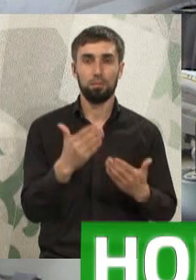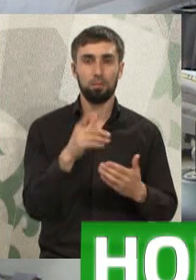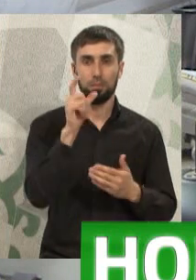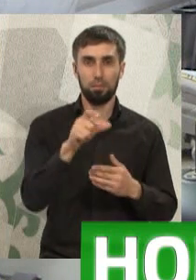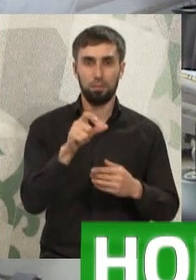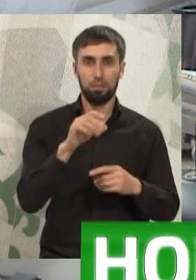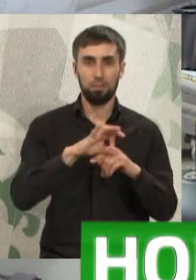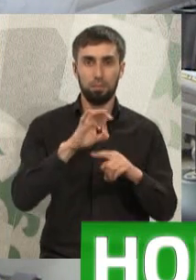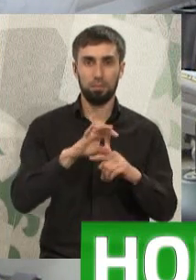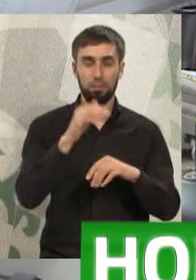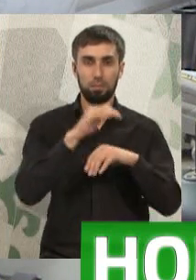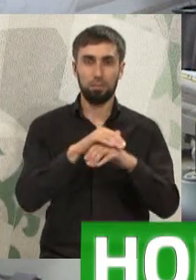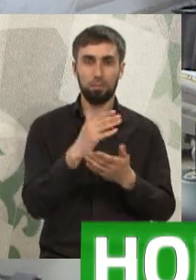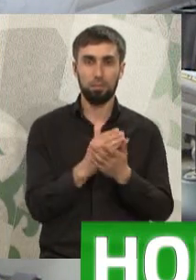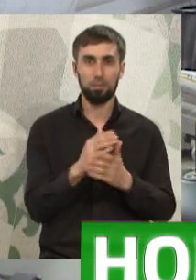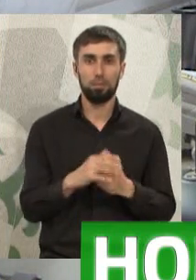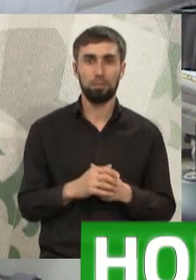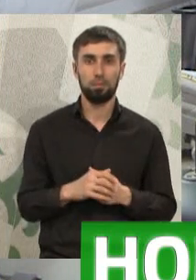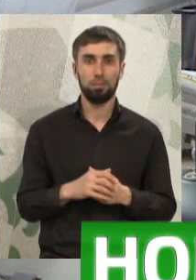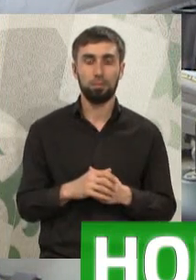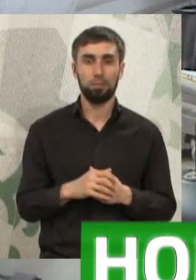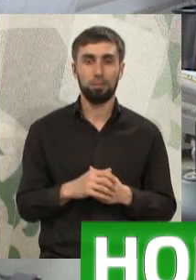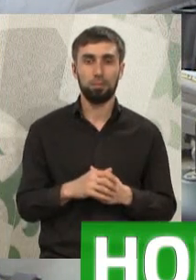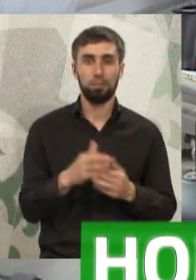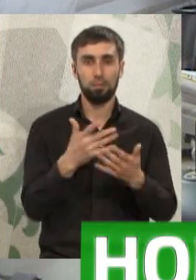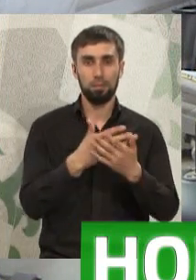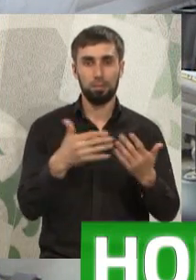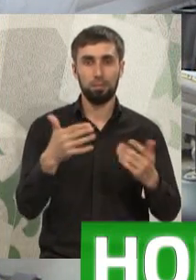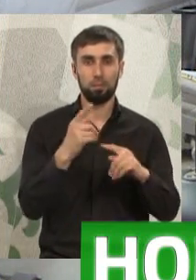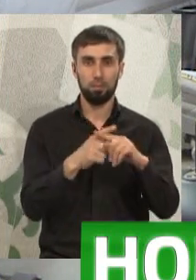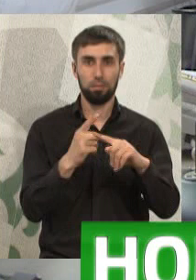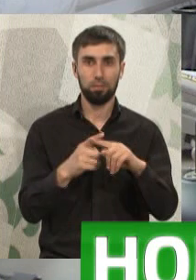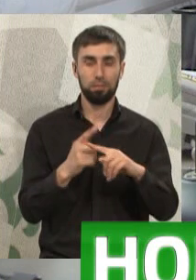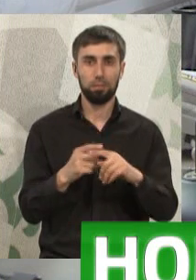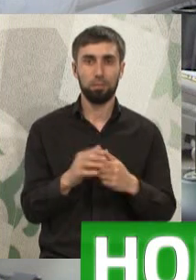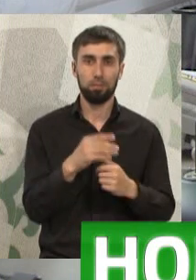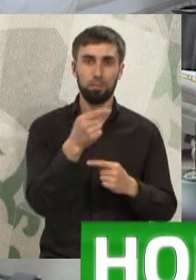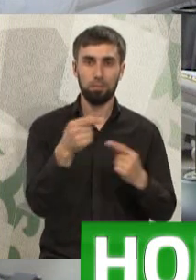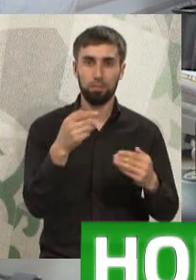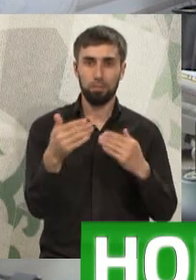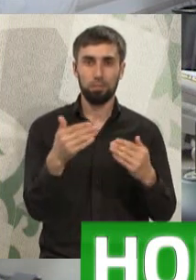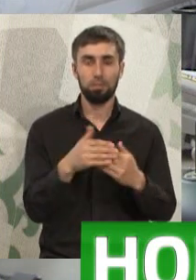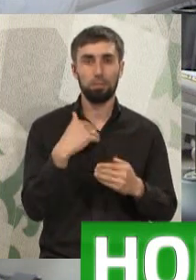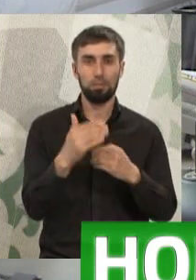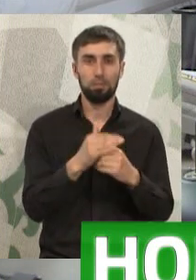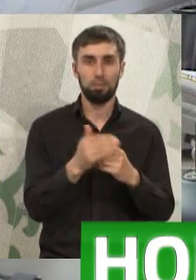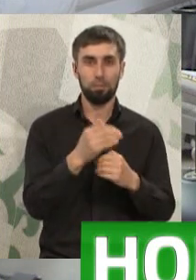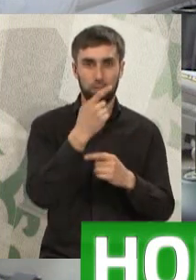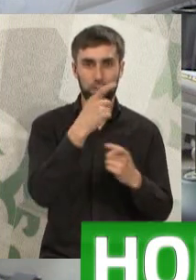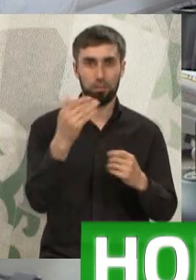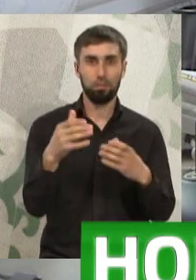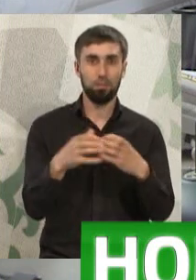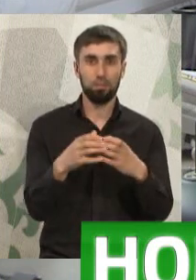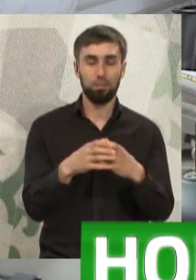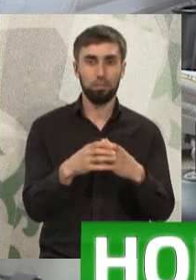если обследованный, подтвержденный пневмонии там, и так далее, разные там плюсы, минусы. Мы предупреждаем бригаду, чтобы они